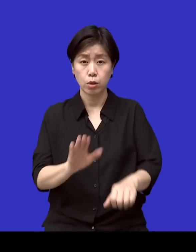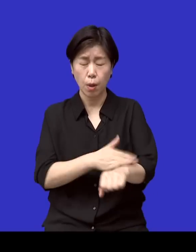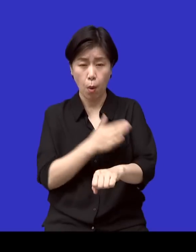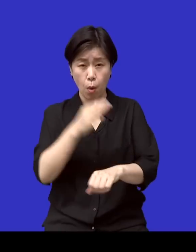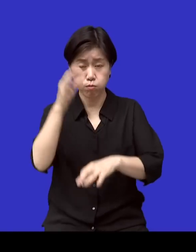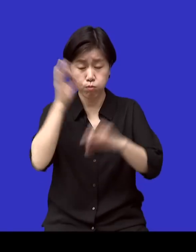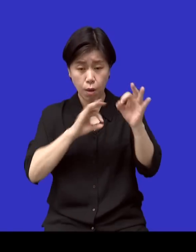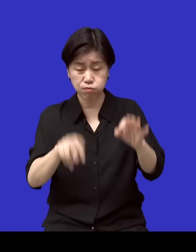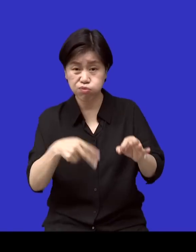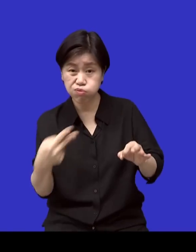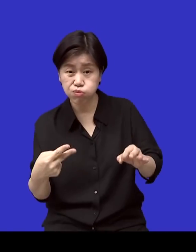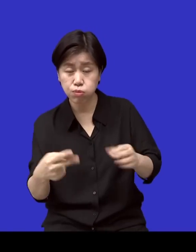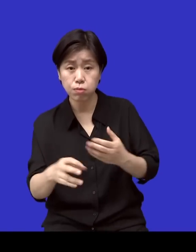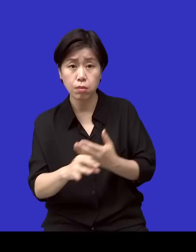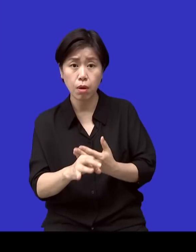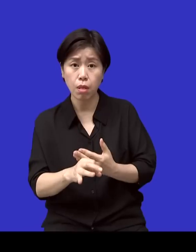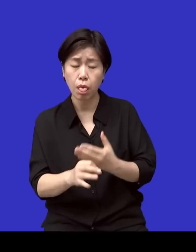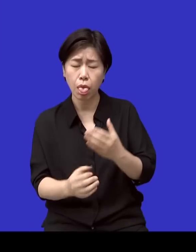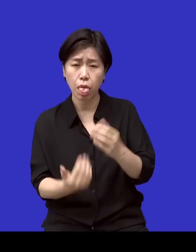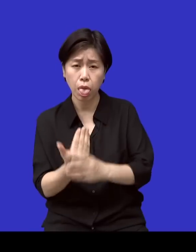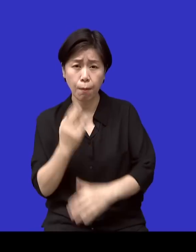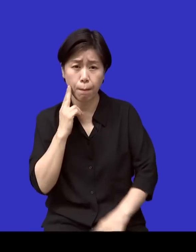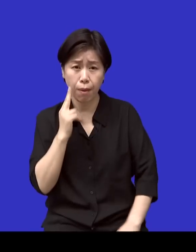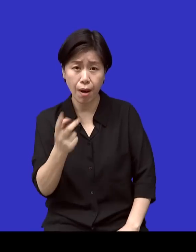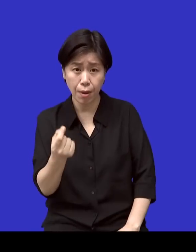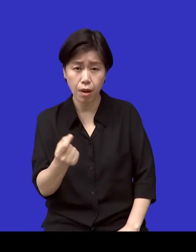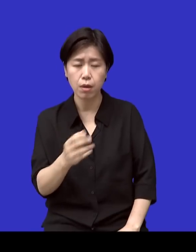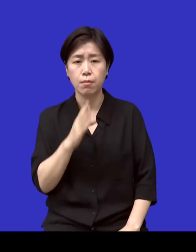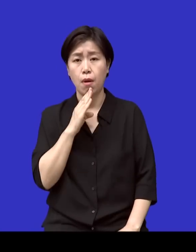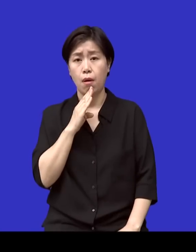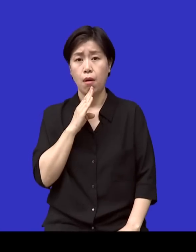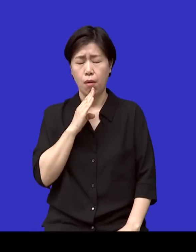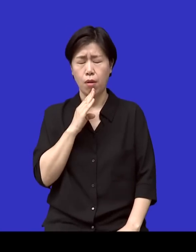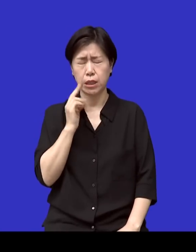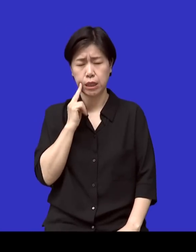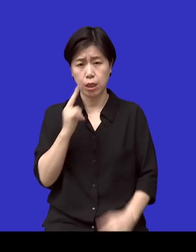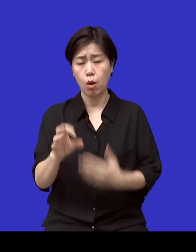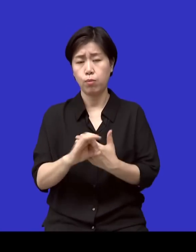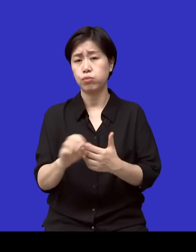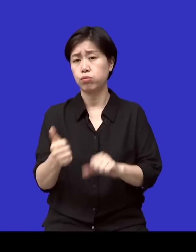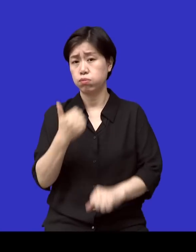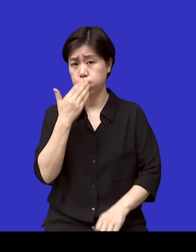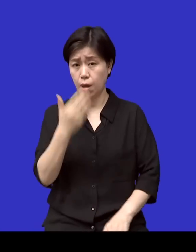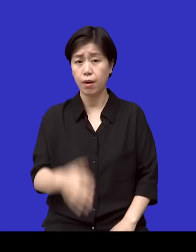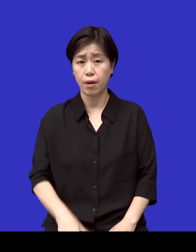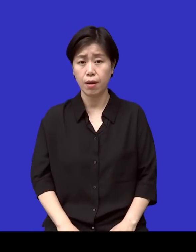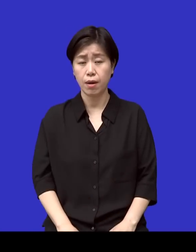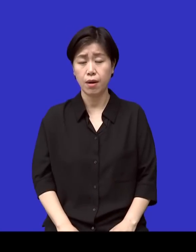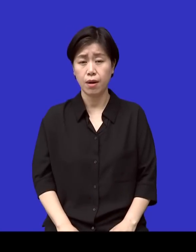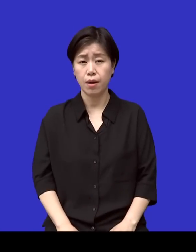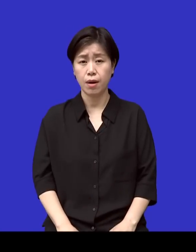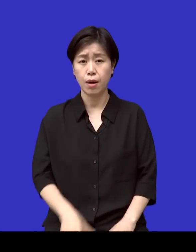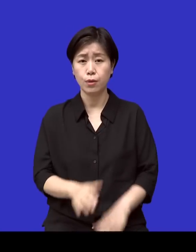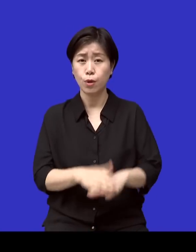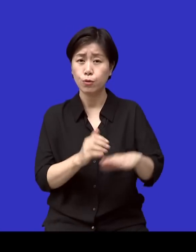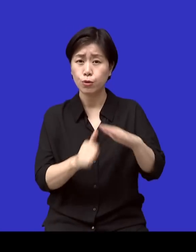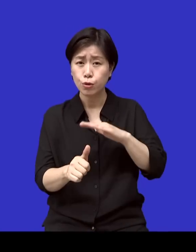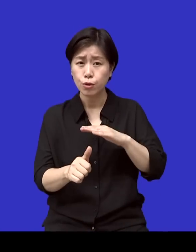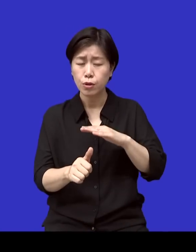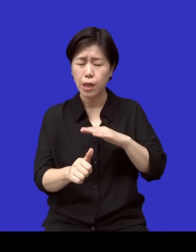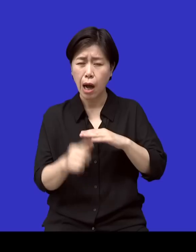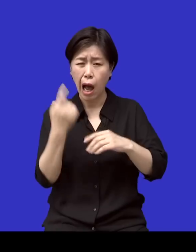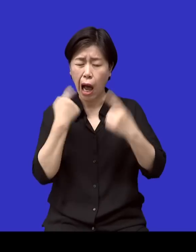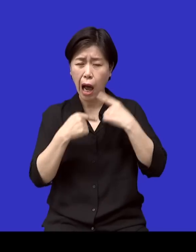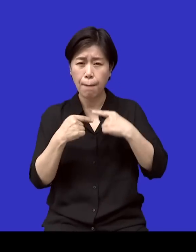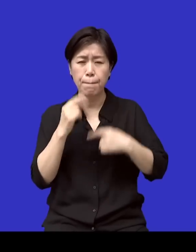넘어지면 큰일 나는 거 아니에요? 네, 뭐 정말 심지어는 죽기도 하고요. 네, 그럼. 많은 선수들이 좀 많이 굉장히 다치기도 그래요.